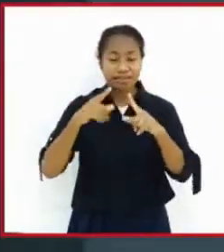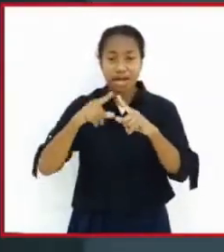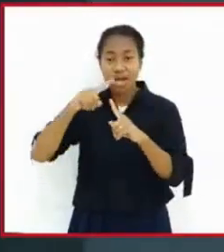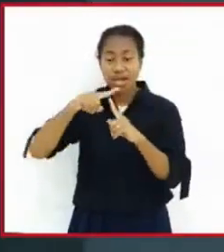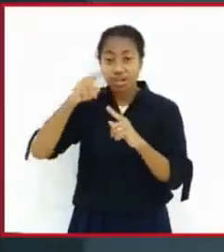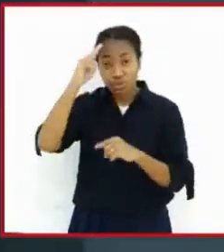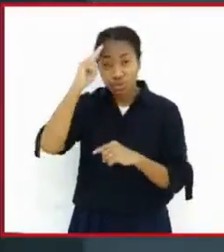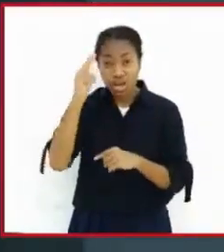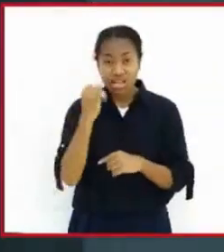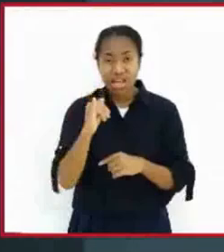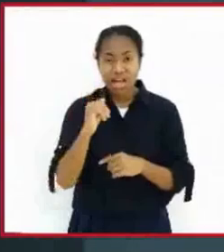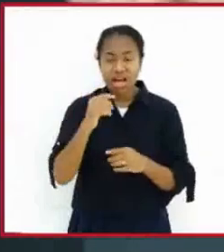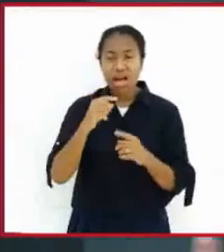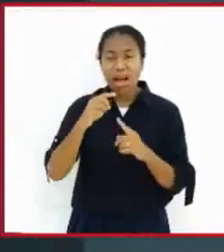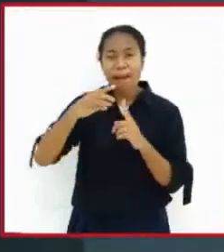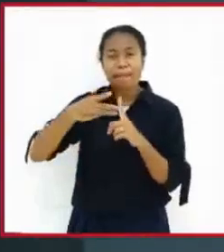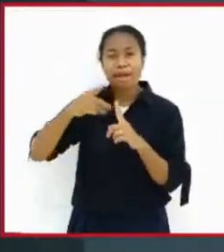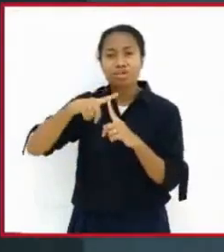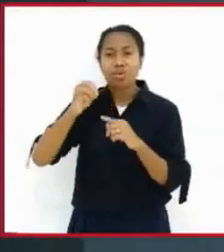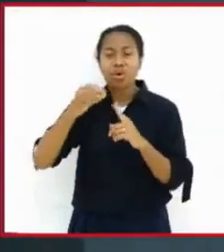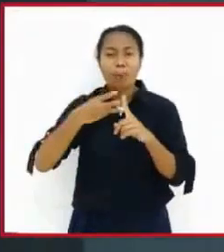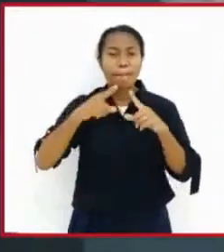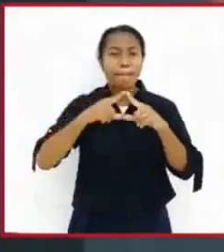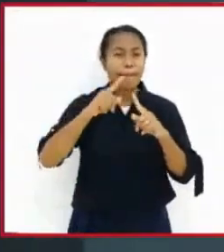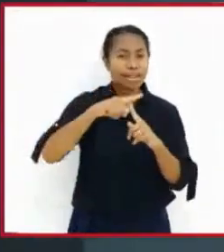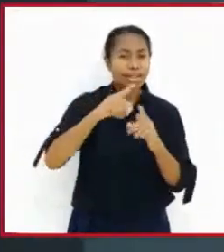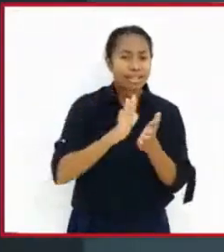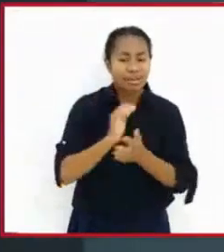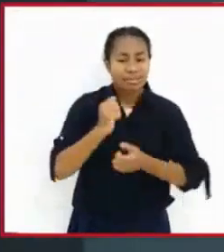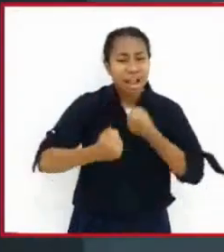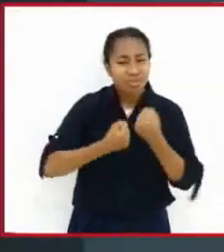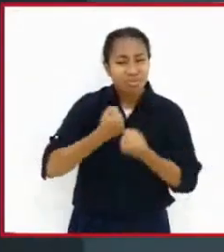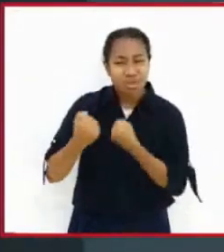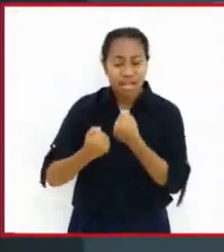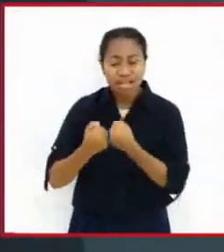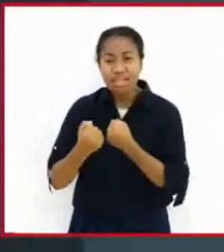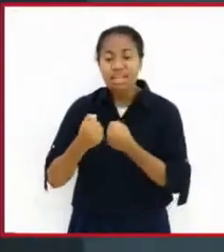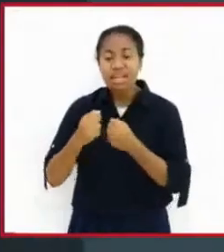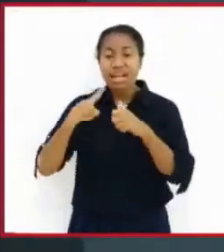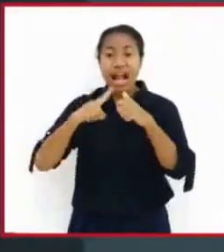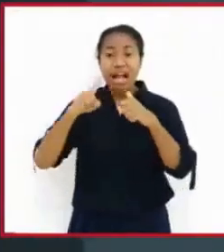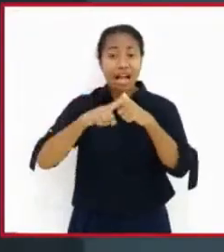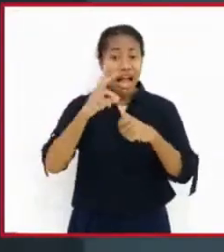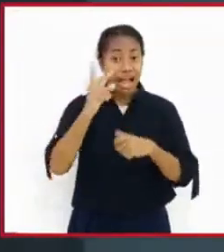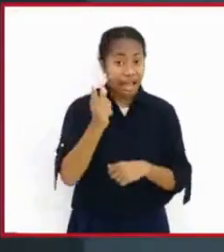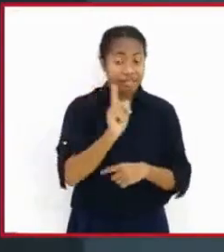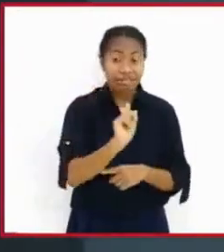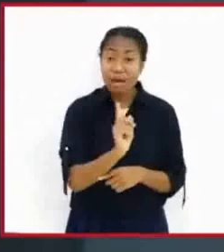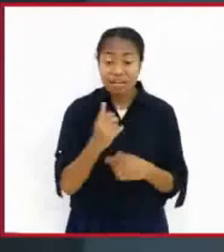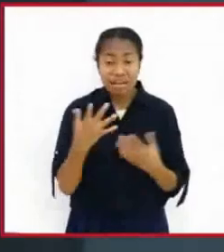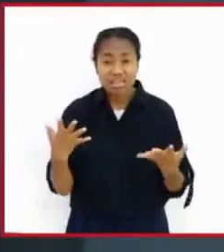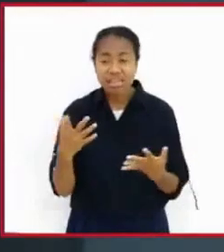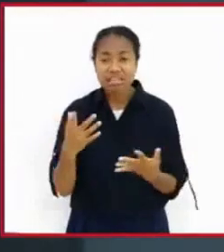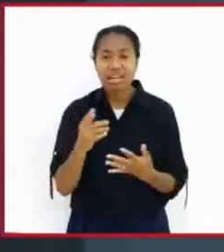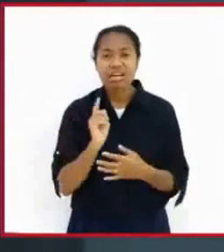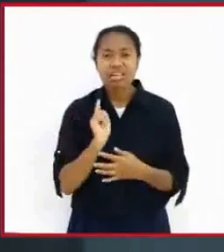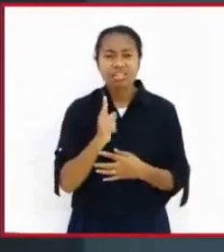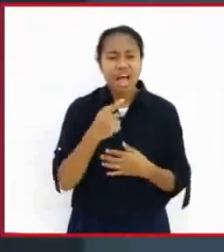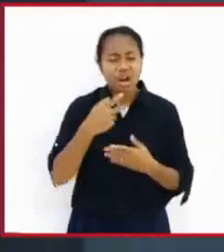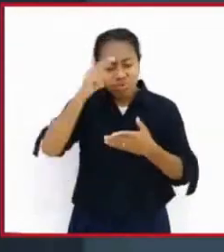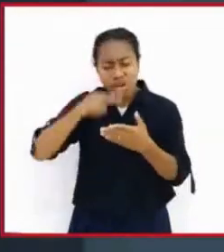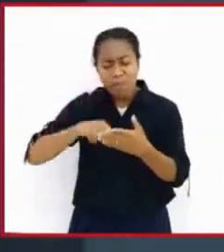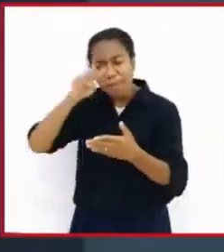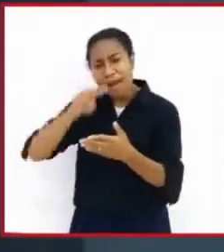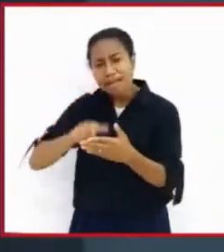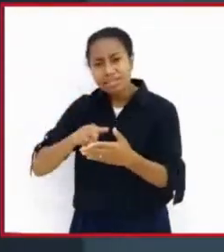yang melakukan KKR ker di mana saja beritakan Injil yang sejati selalu saja ketika dia membaca